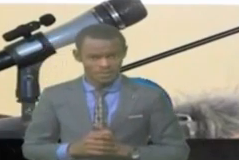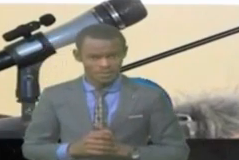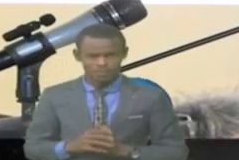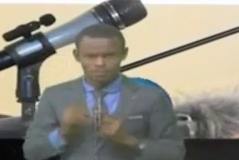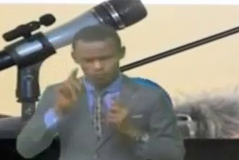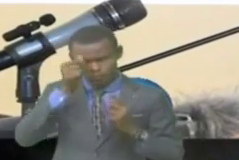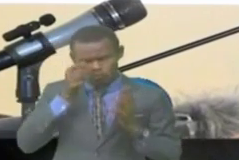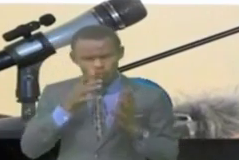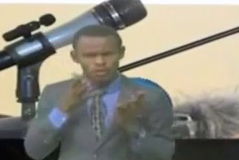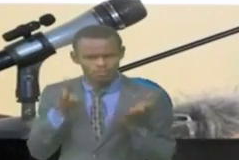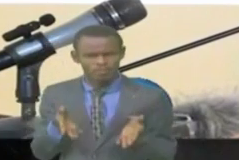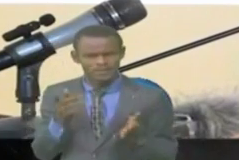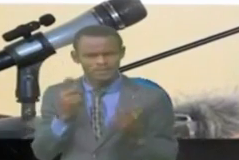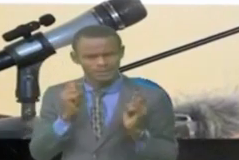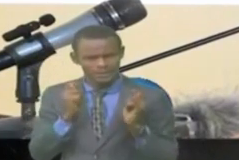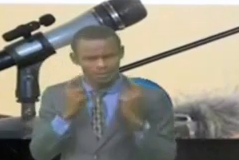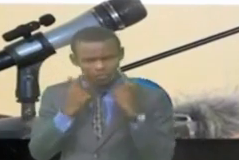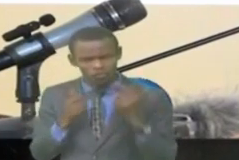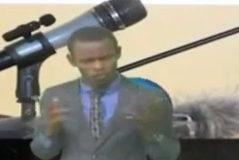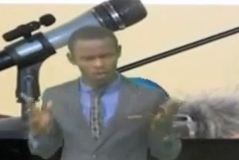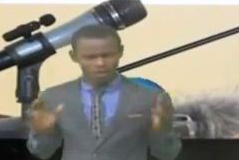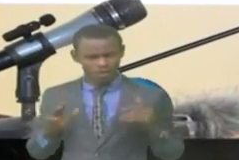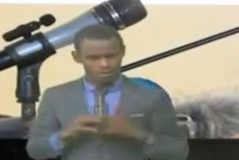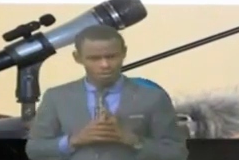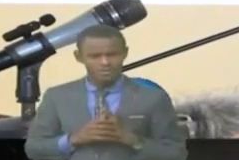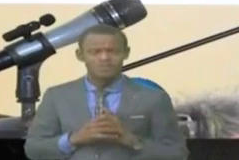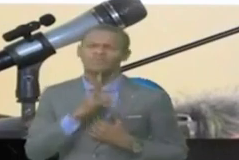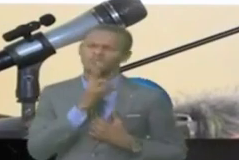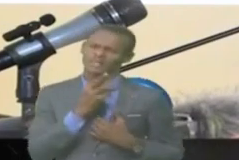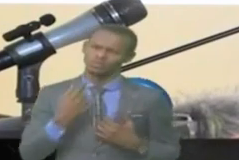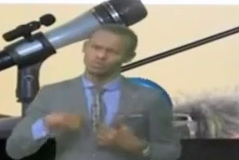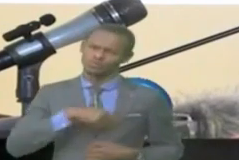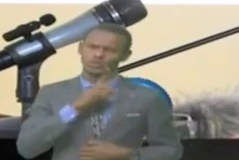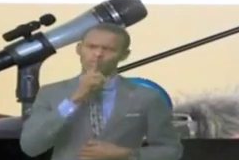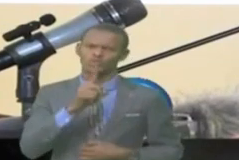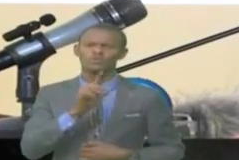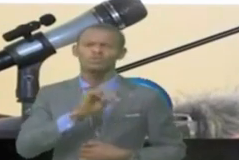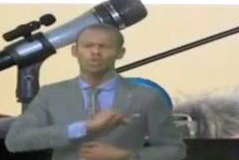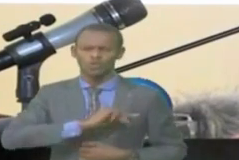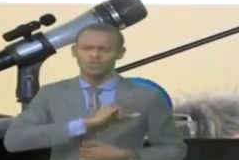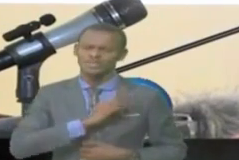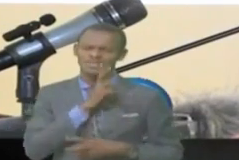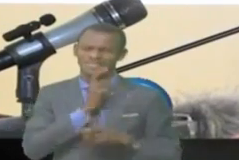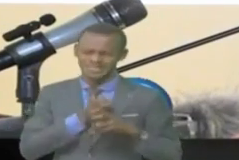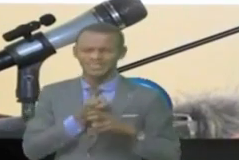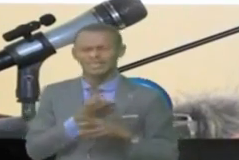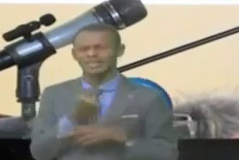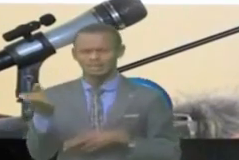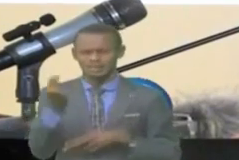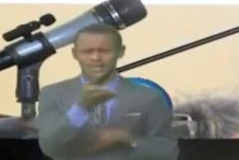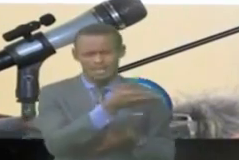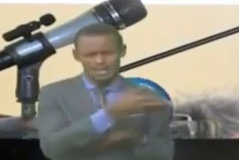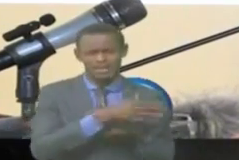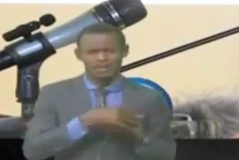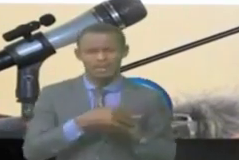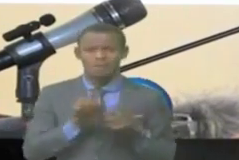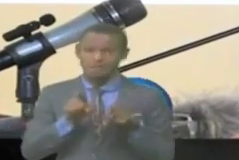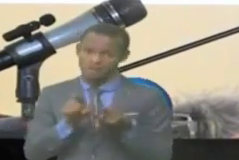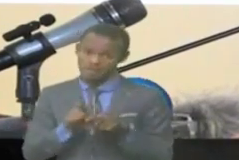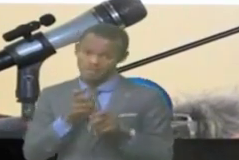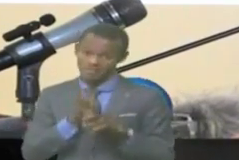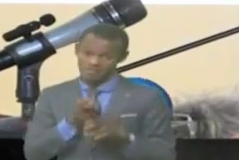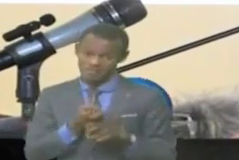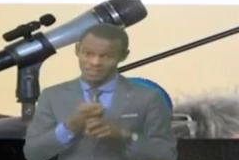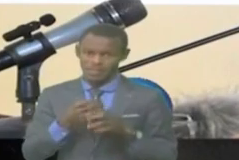Et nous sommes conscients qu'il y a des difficultés. Et conscients de l'ensemble des difficultés que prouvent nos partenaires